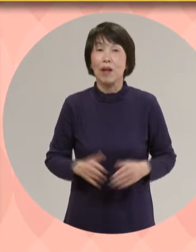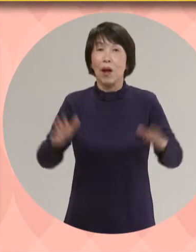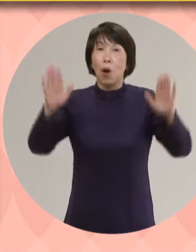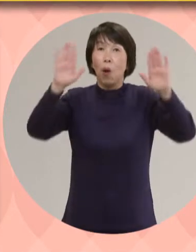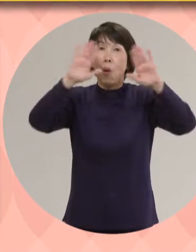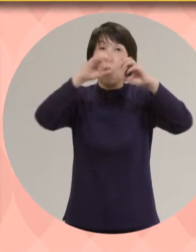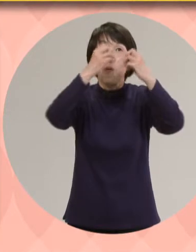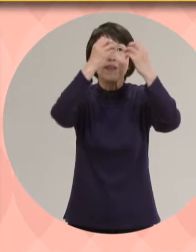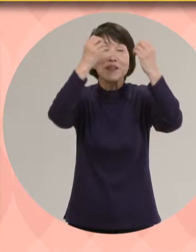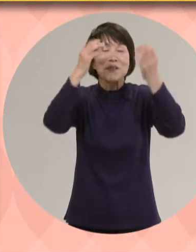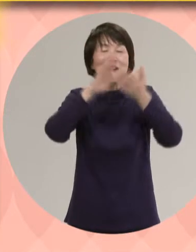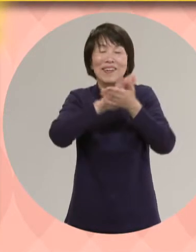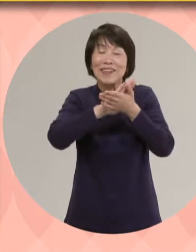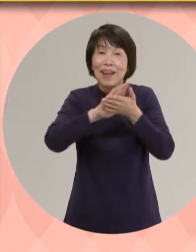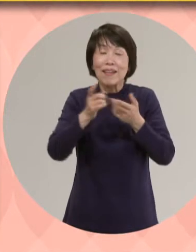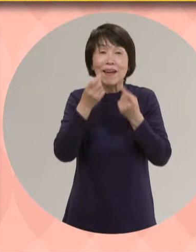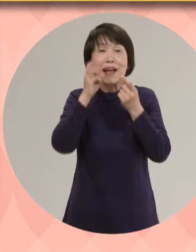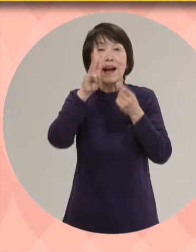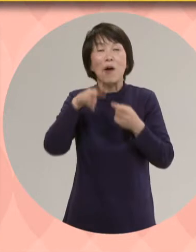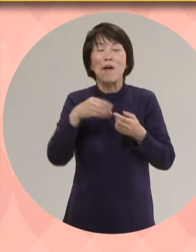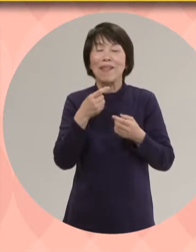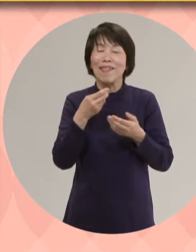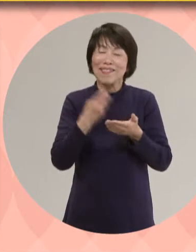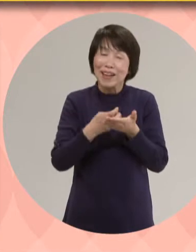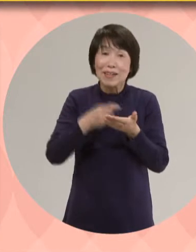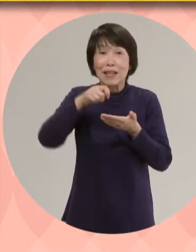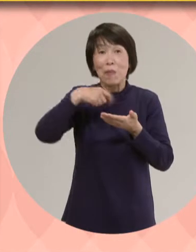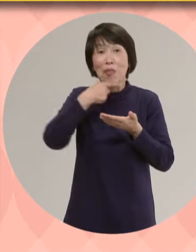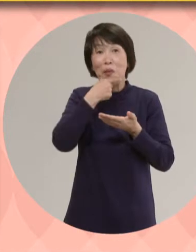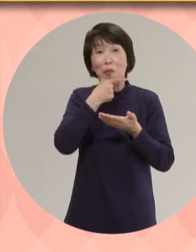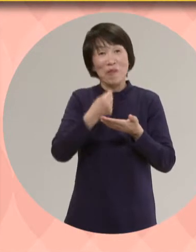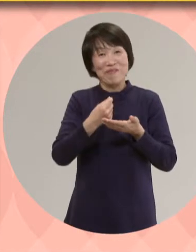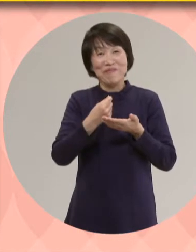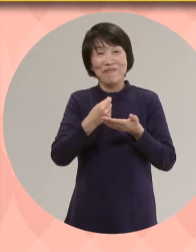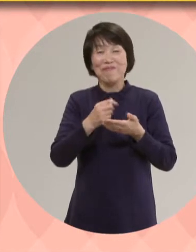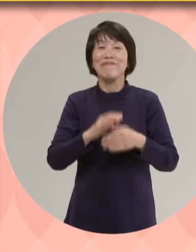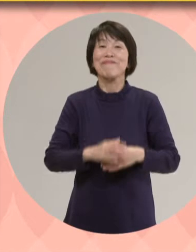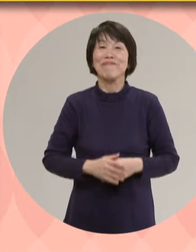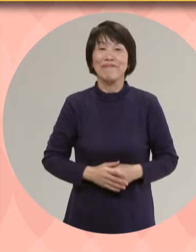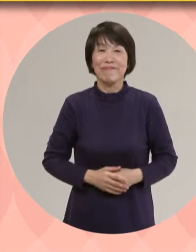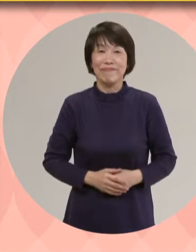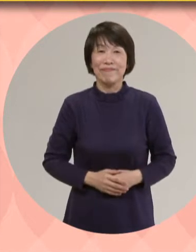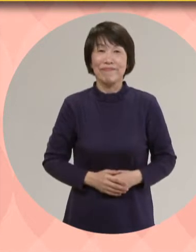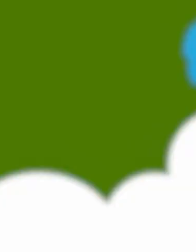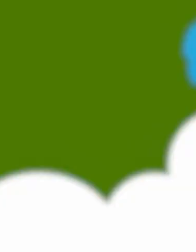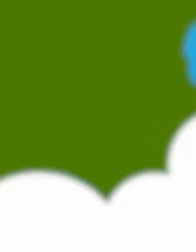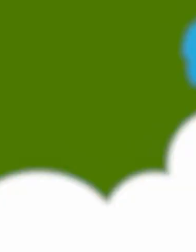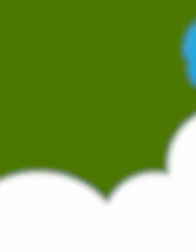稲川町で食べてほしいスターフードでした。